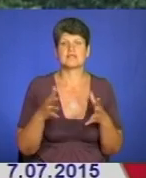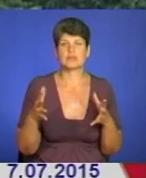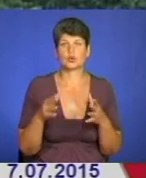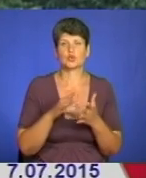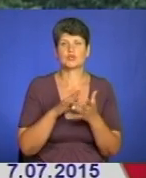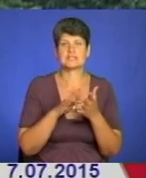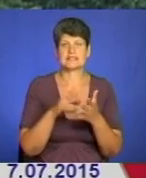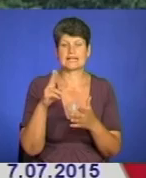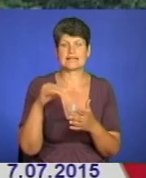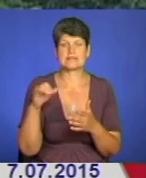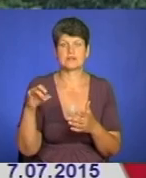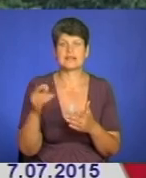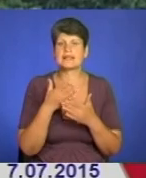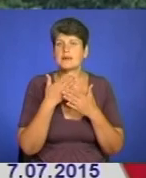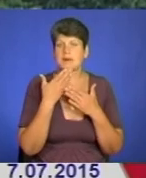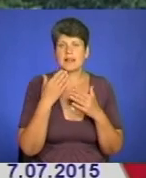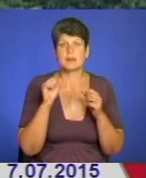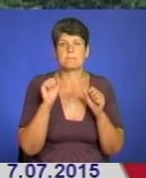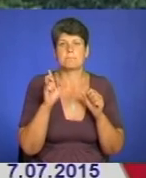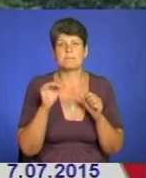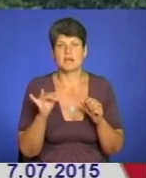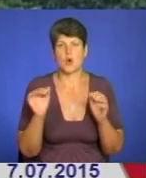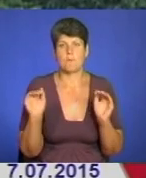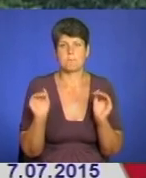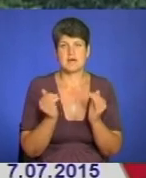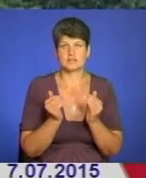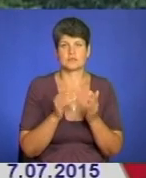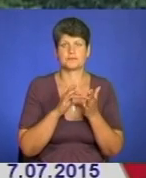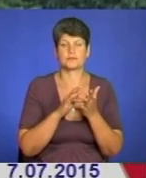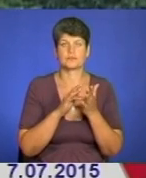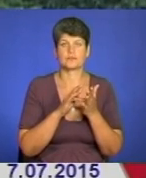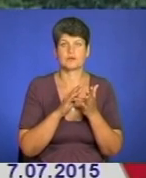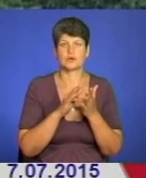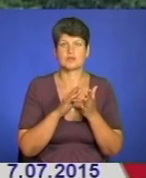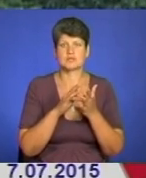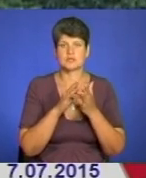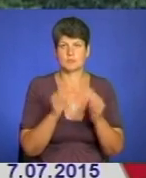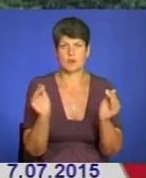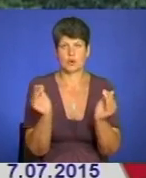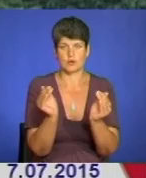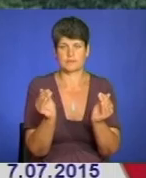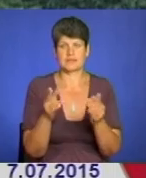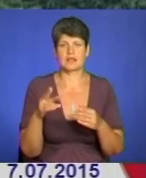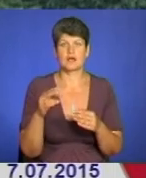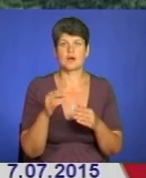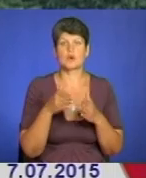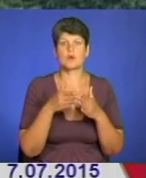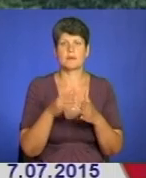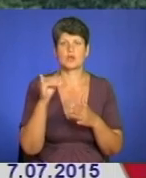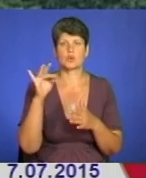дестинації, яка не мала би обмежитися адміністративними кордонами. Корабель «Юрій», який запускається на Дністрі,